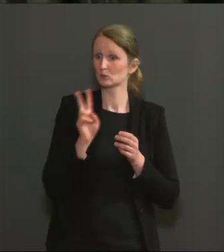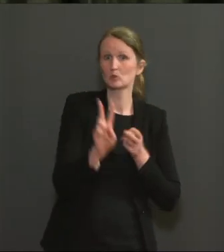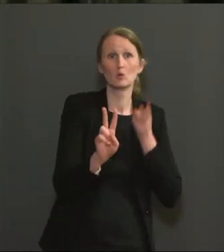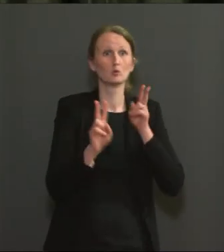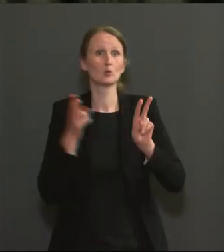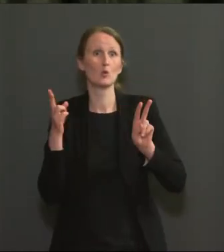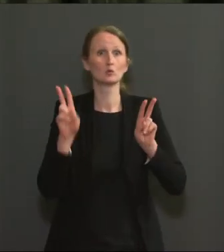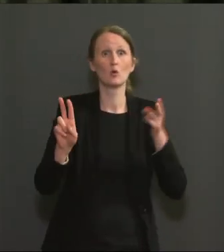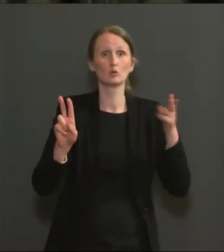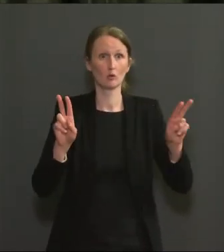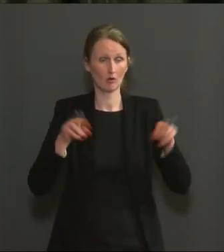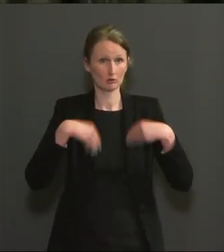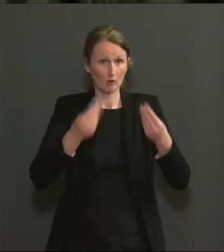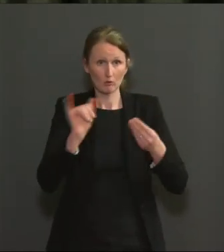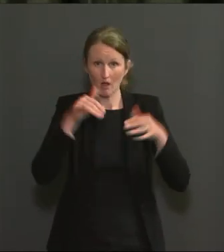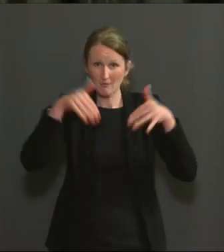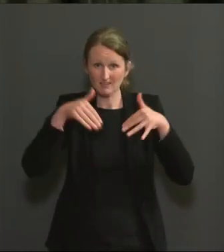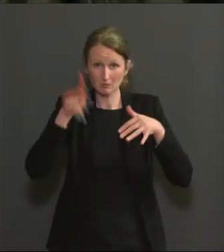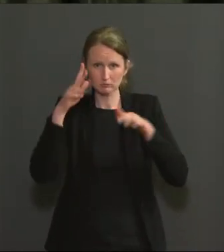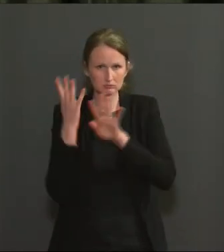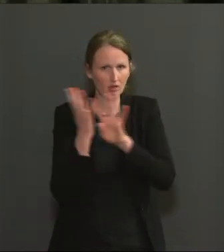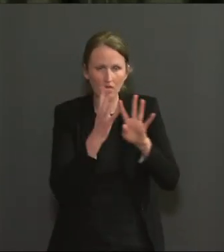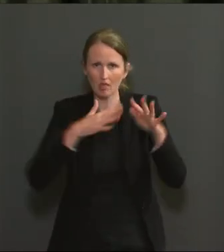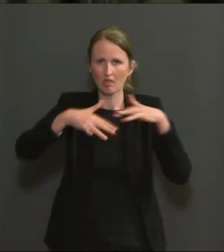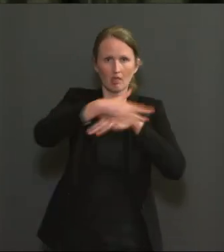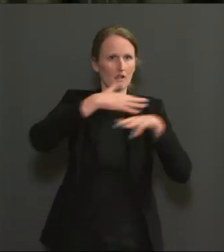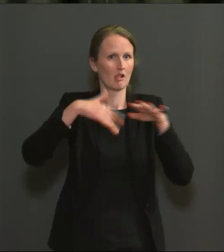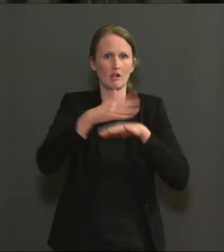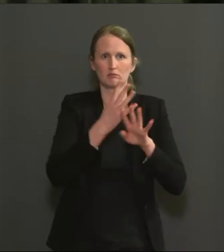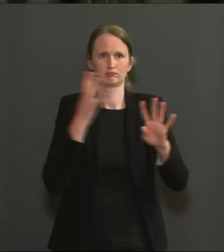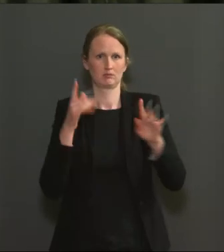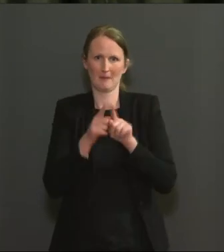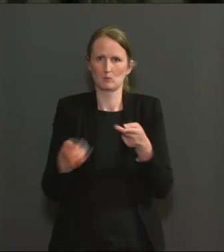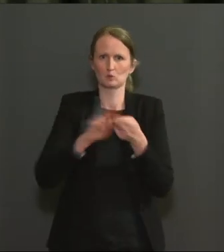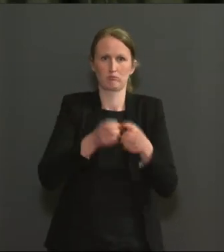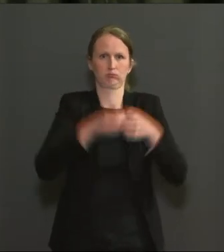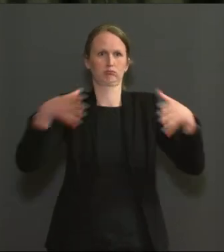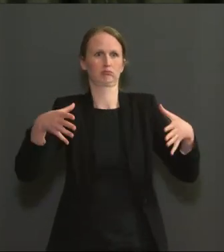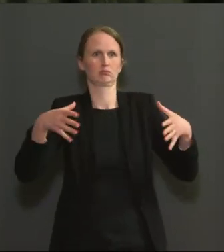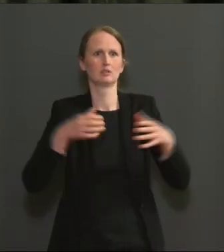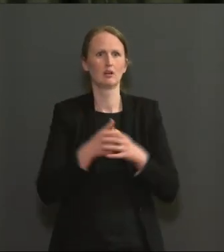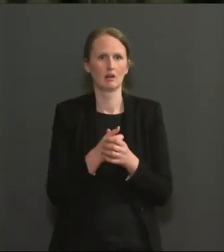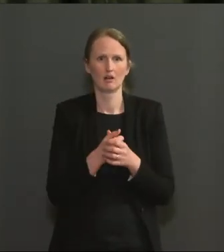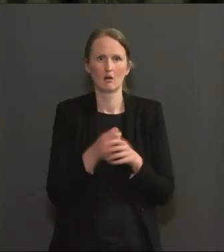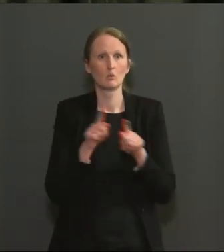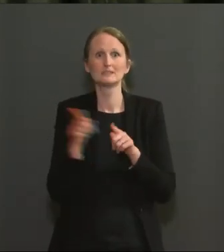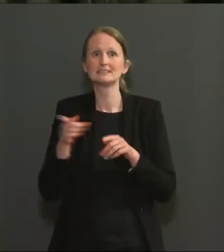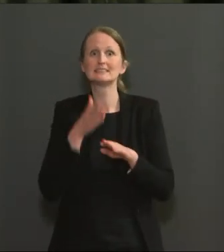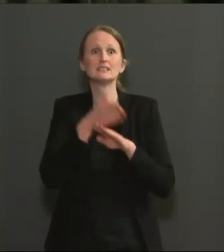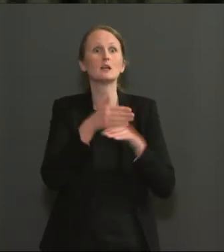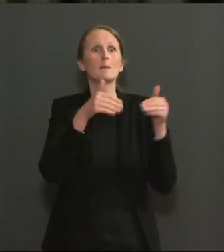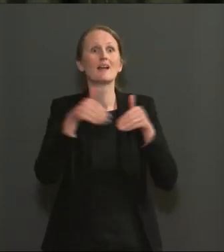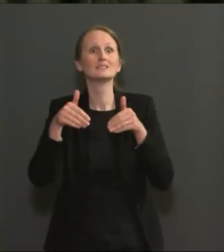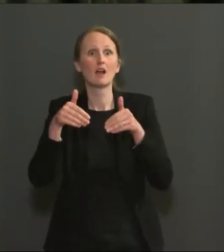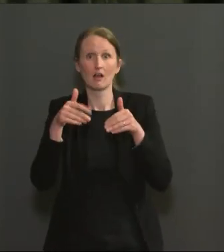courses on augmente donc les fils sur les trottoirs dans les parkings dans les rues commerçantes et